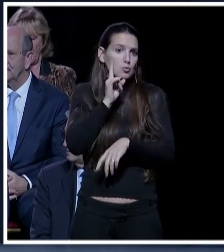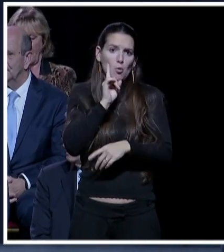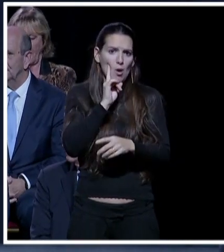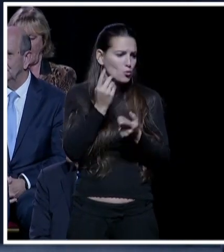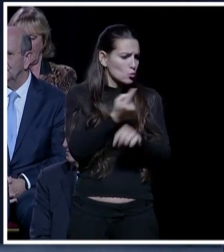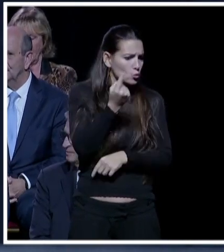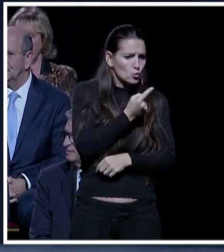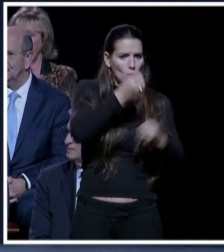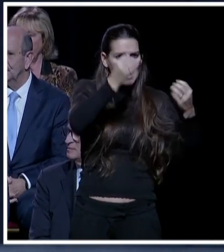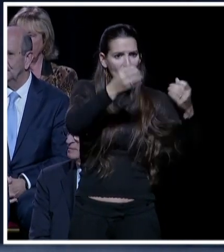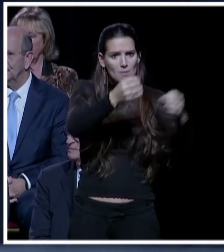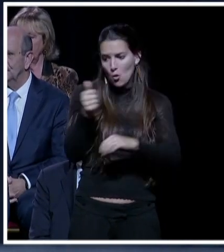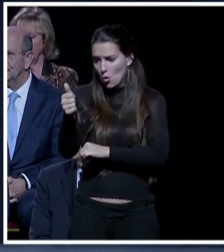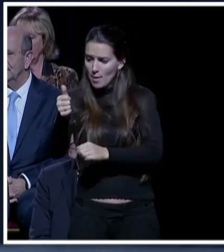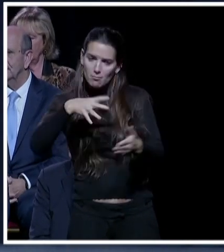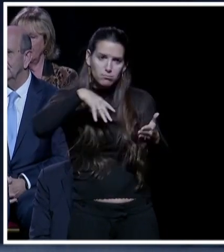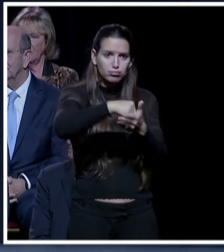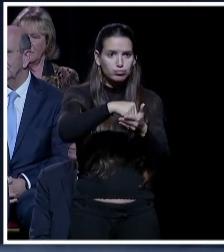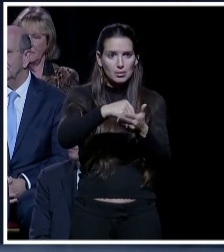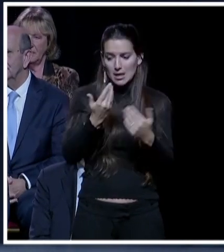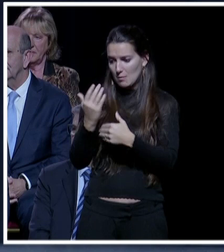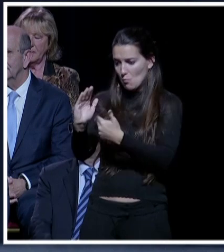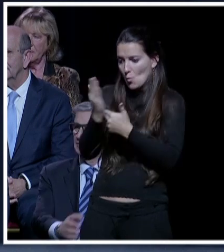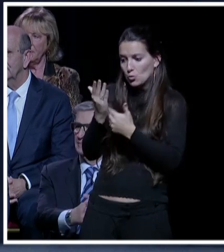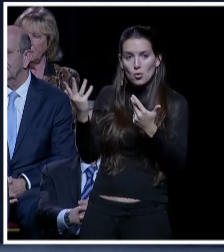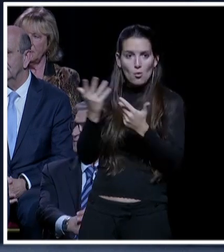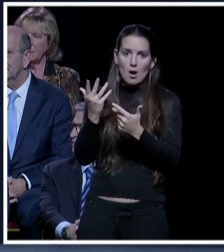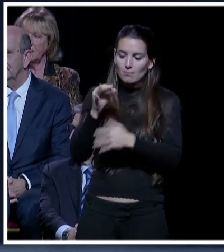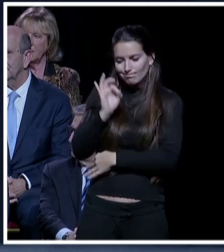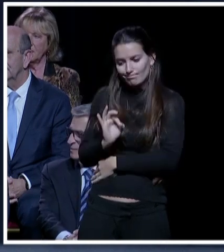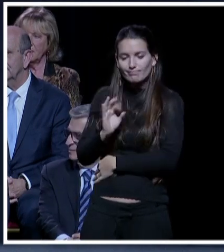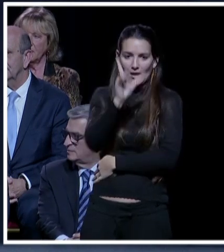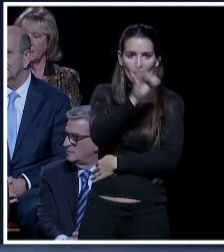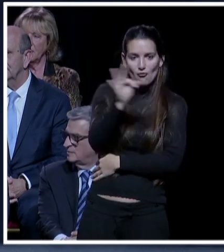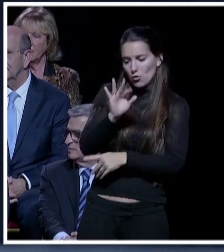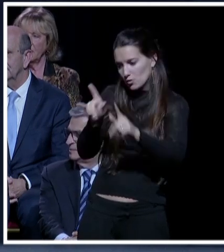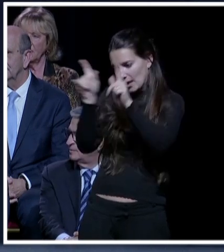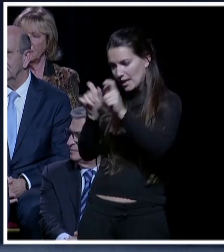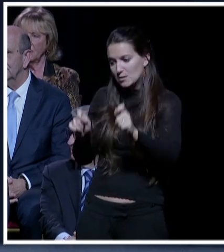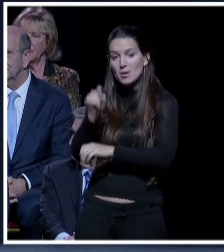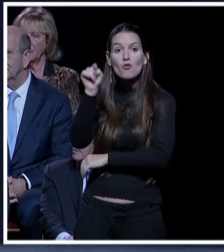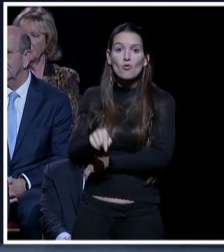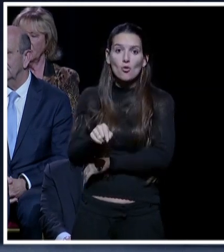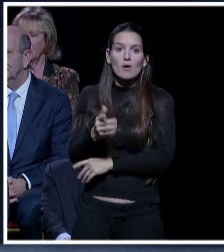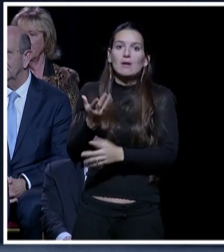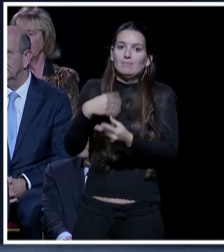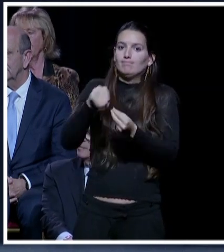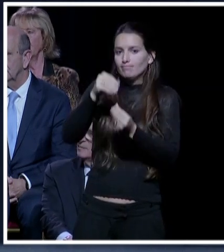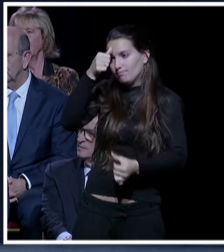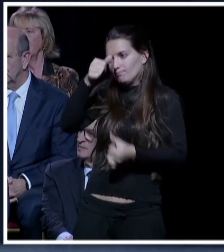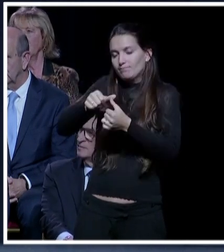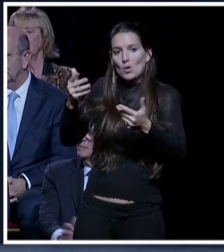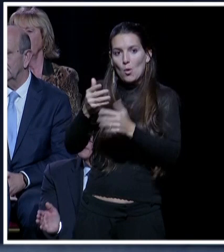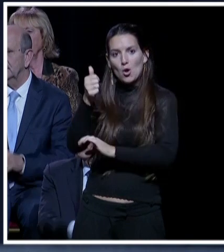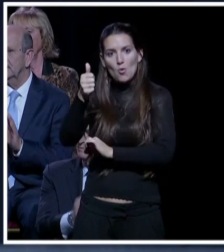manifestations. Ils incarnent tellement le respect que nous devons à notre pays et à tous ceux qui ont courageusement combattu pour défendre